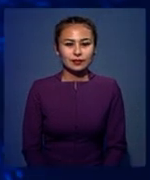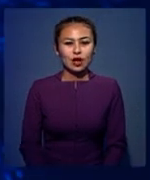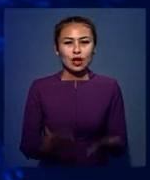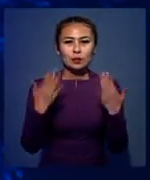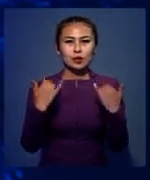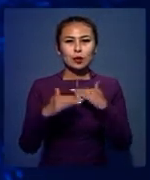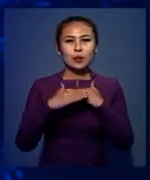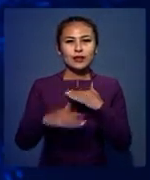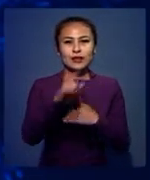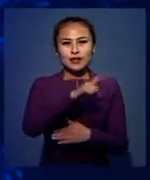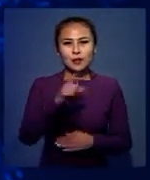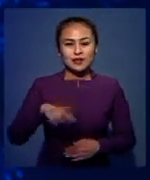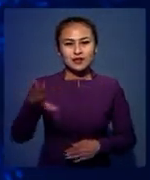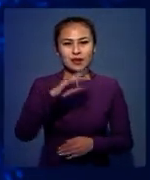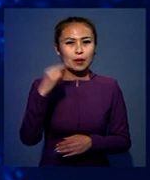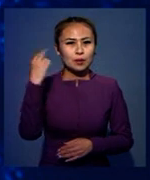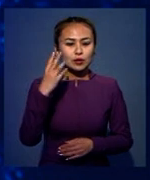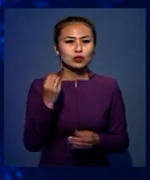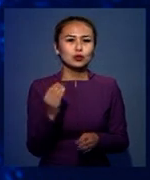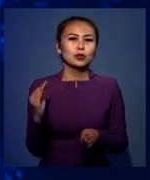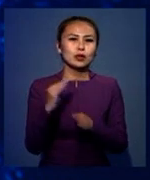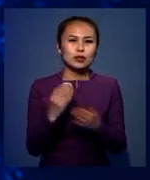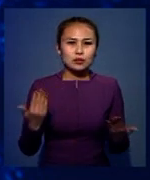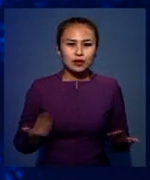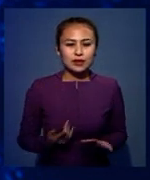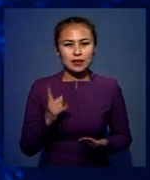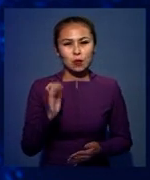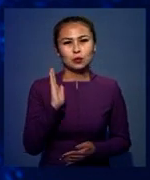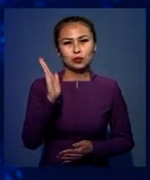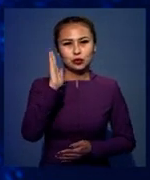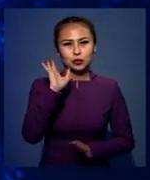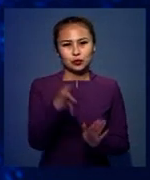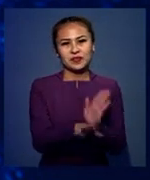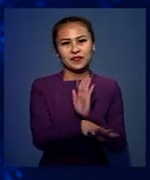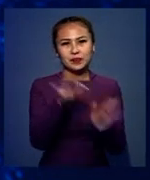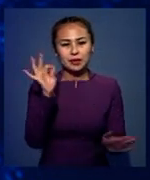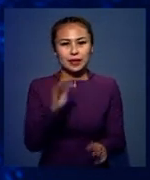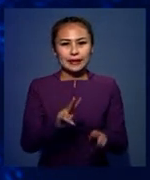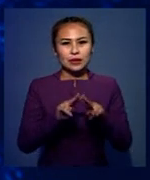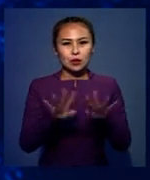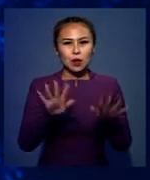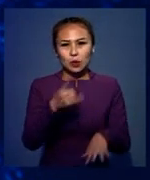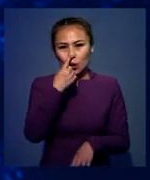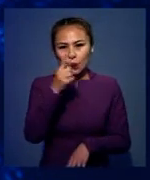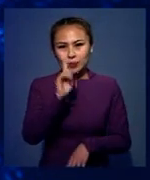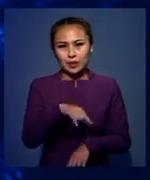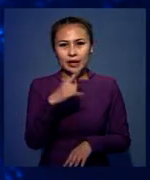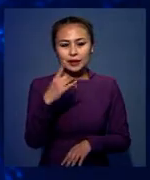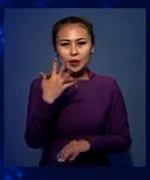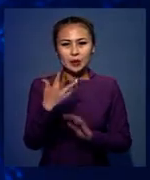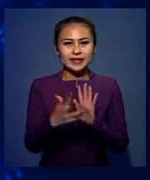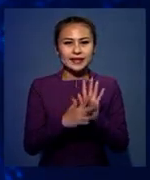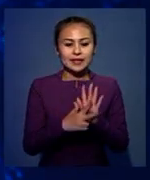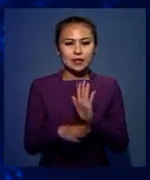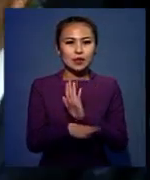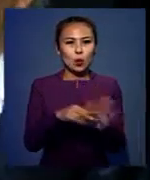Бүгін отандастарымыз тек президентті сайламайды. Тұрмысы мен тағдырын жақсарту үшін маңызды таңдау жасайды. Елордадағы нөмірі